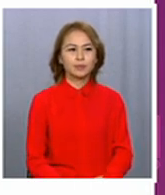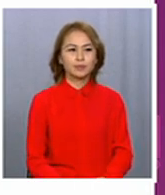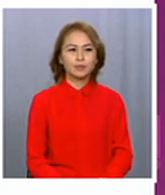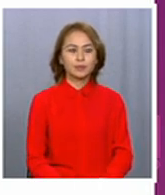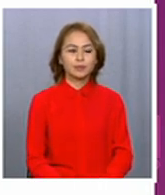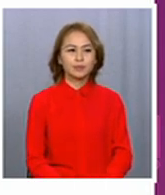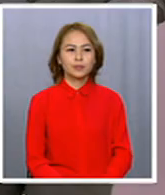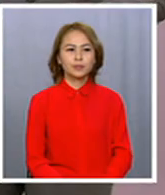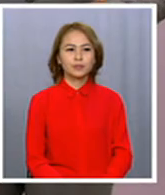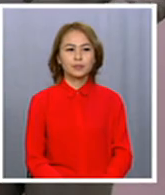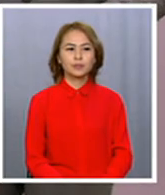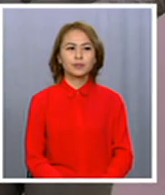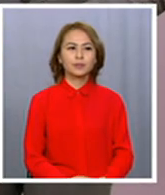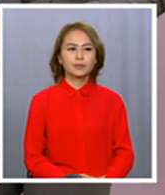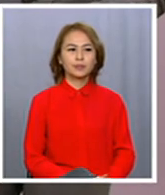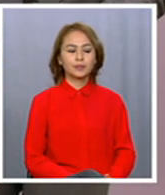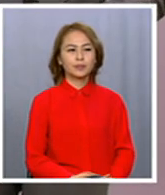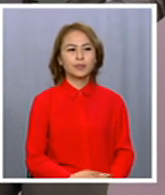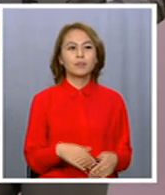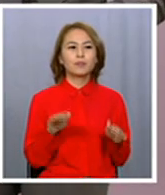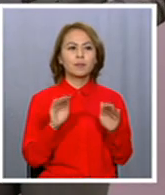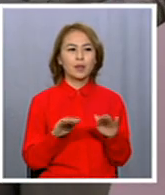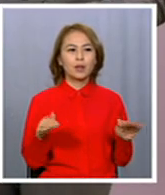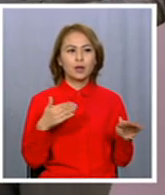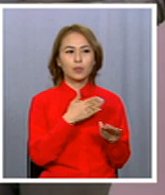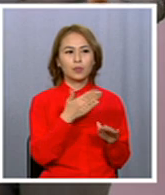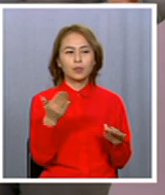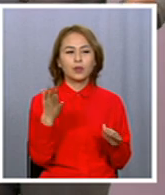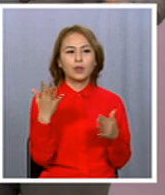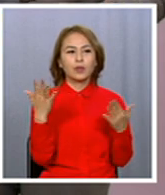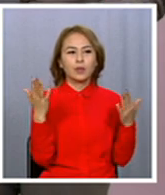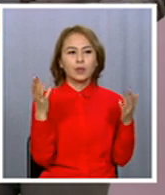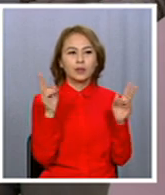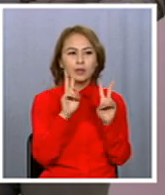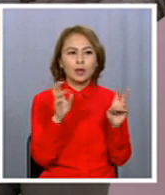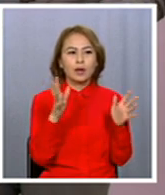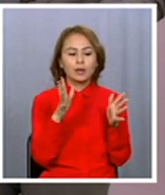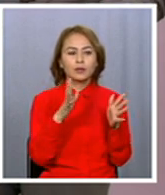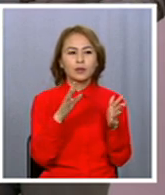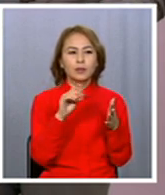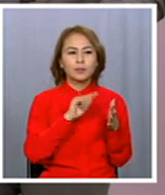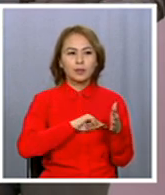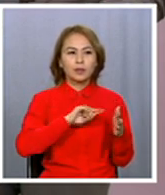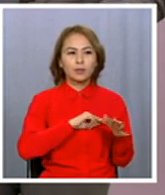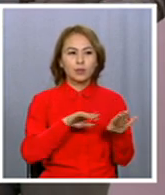маған ұнайды. Балалар, бұл сөйлемдердің қайсысы пікір болып табылады?